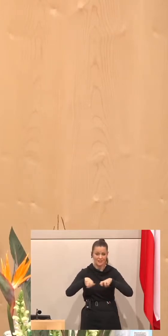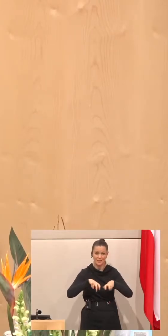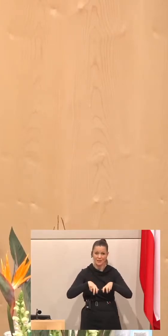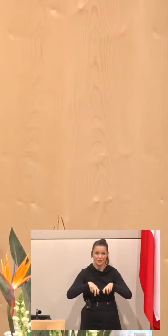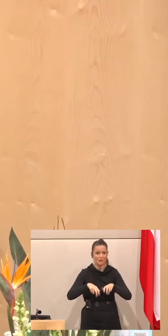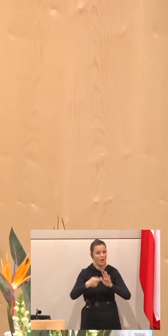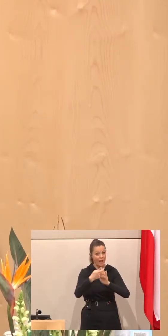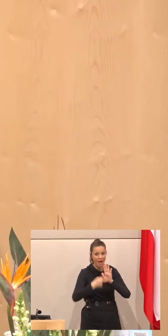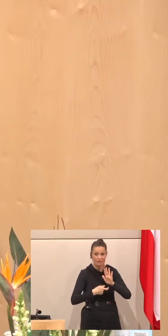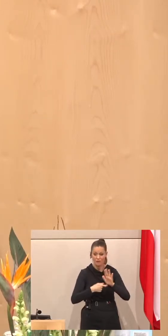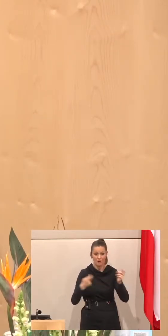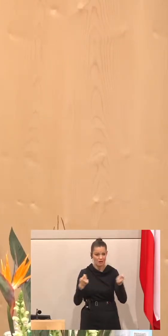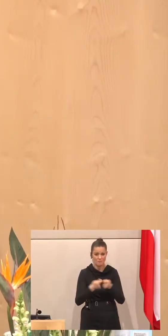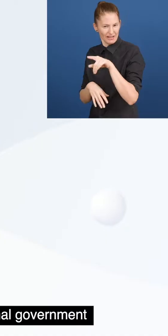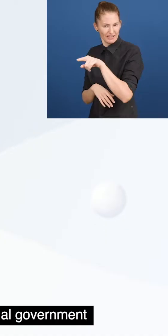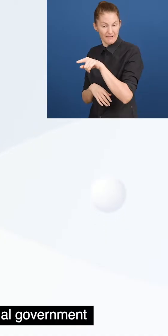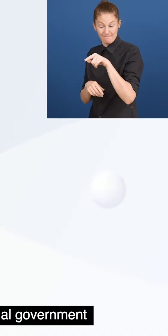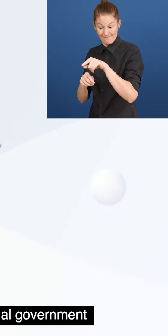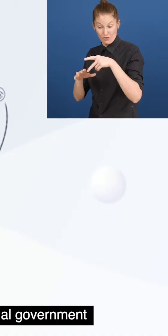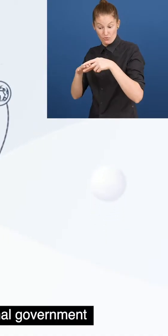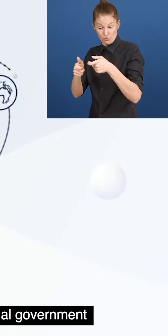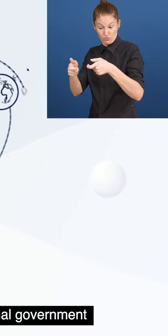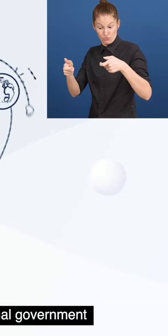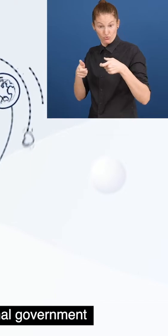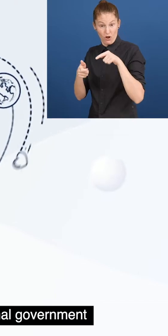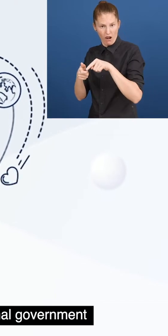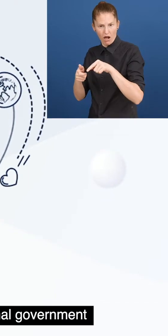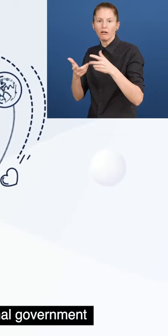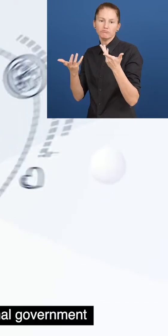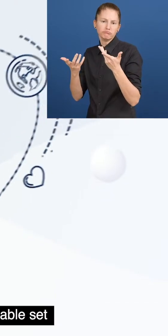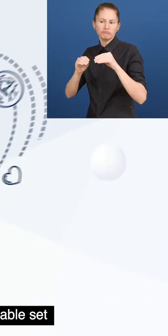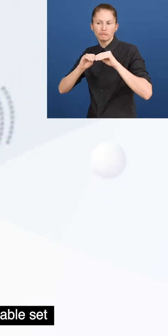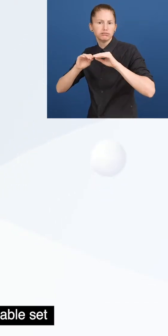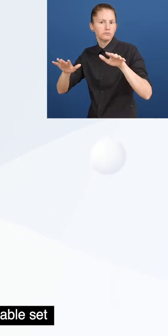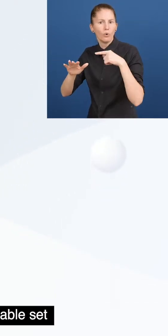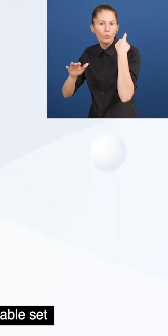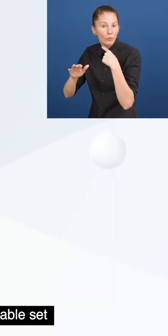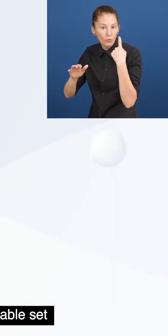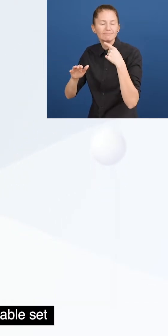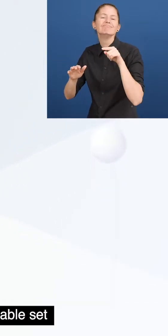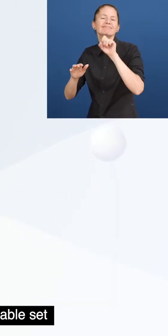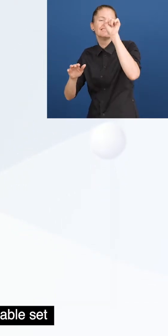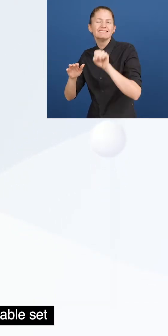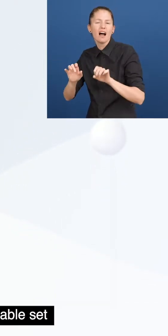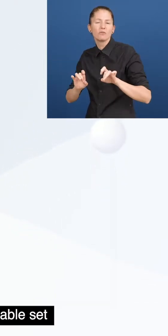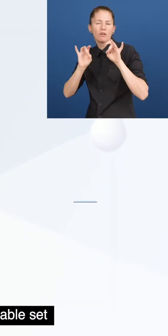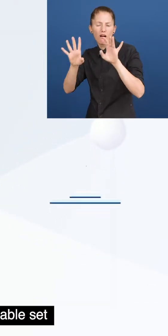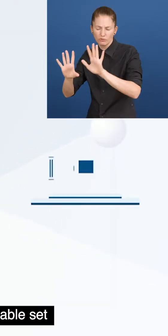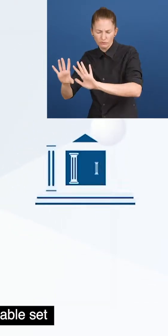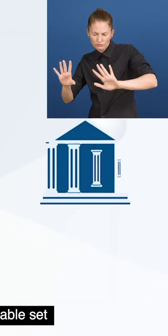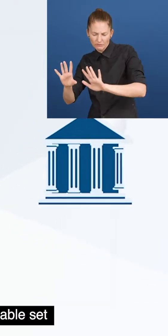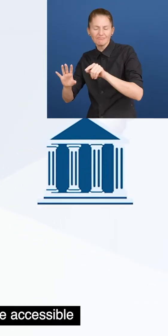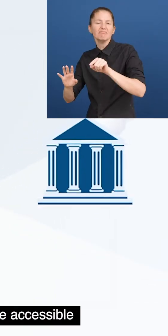Anforderungen der Barrierefreiheit entsprechen. The Online Accessibility Toolkit, published by the Regional Government of Southern Australia,